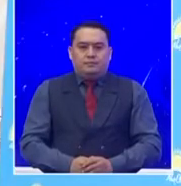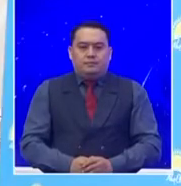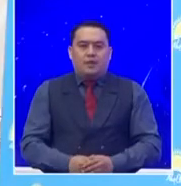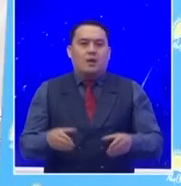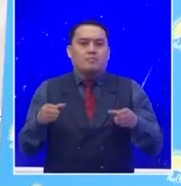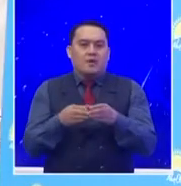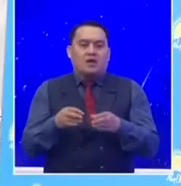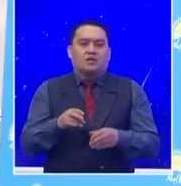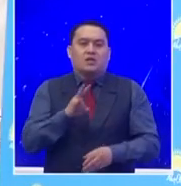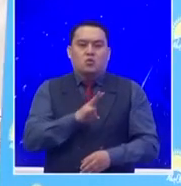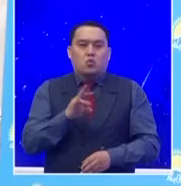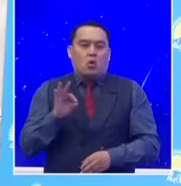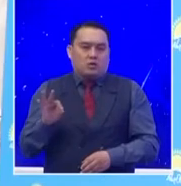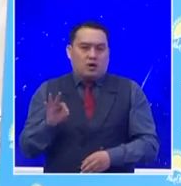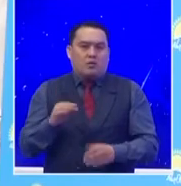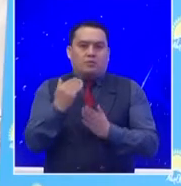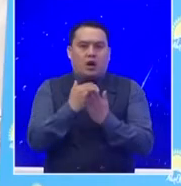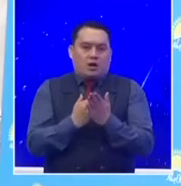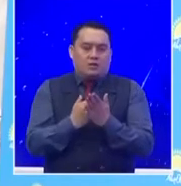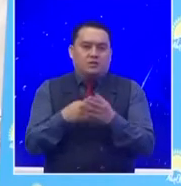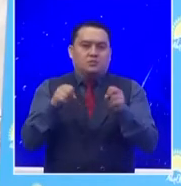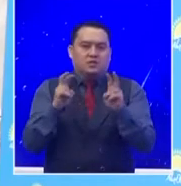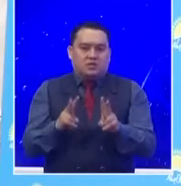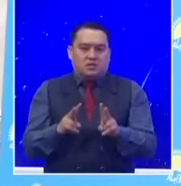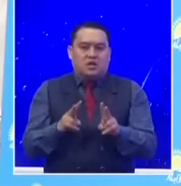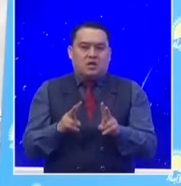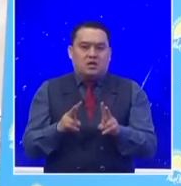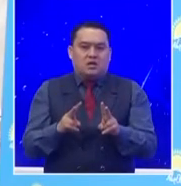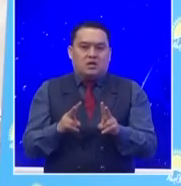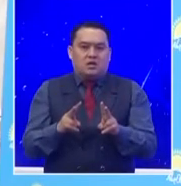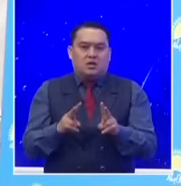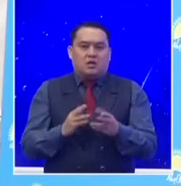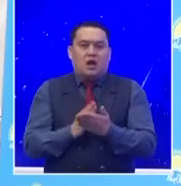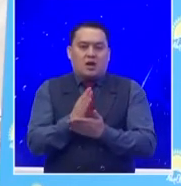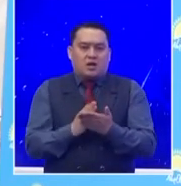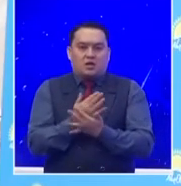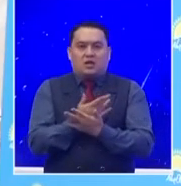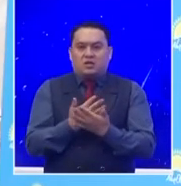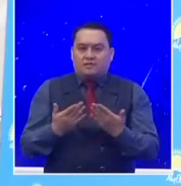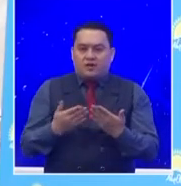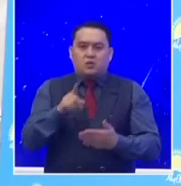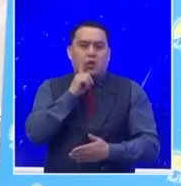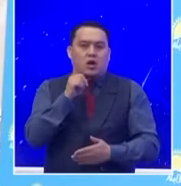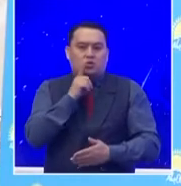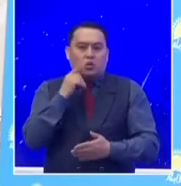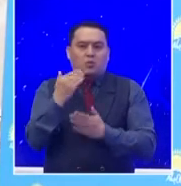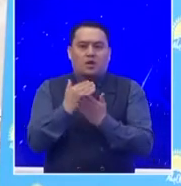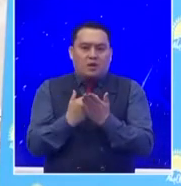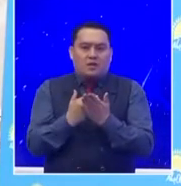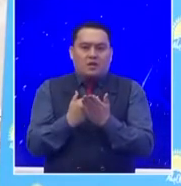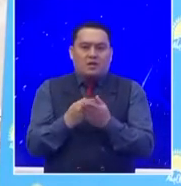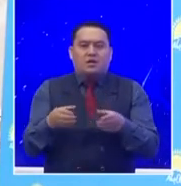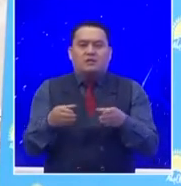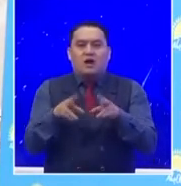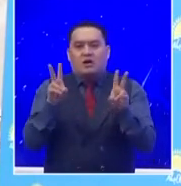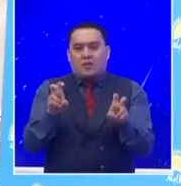Партия в рамках своих программ, есть определенные программы, это кедирский решек, ардагерлерді ардақтайық, молодежной программы, Туттумекена.